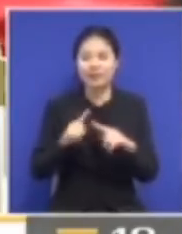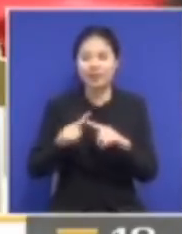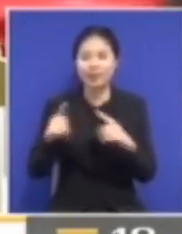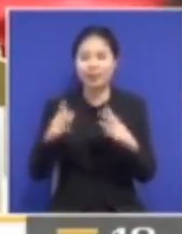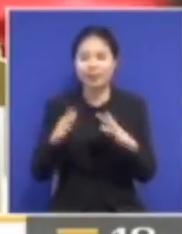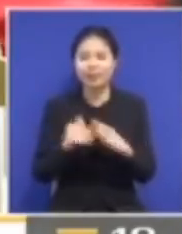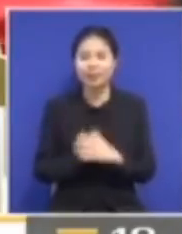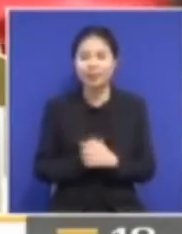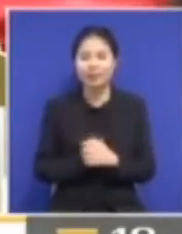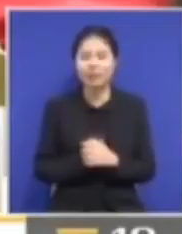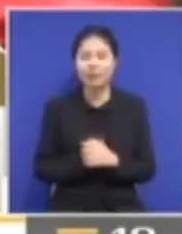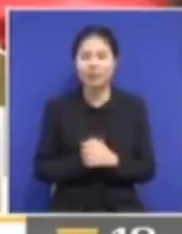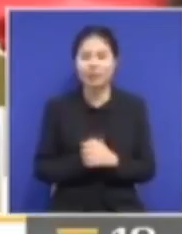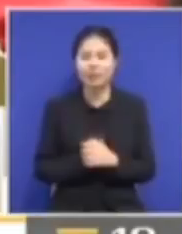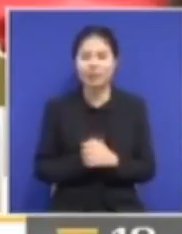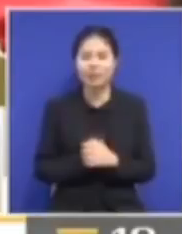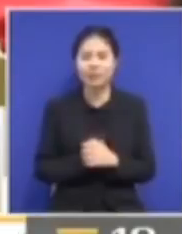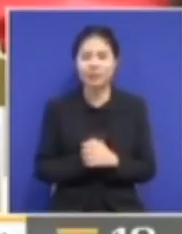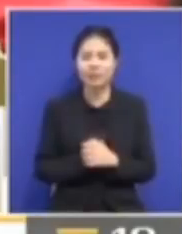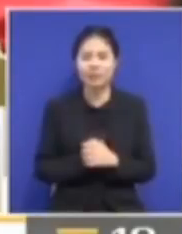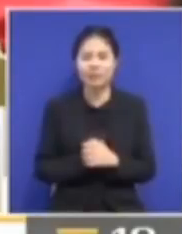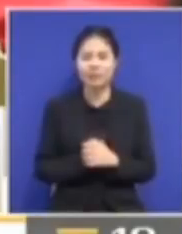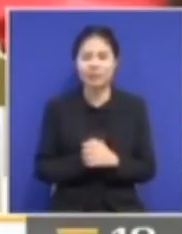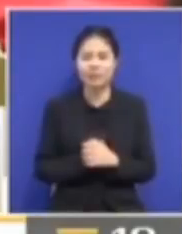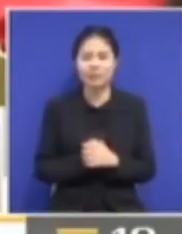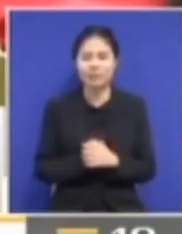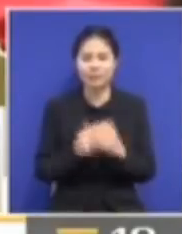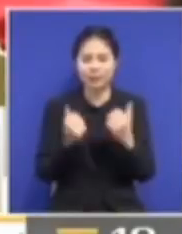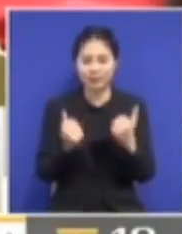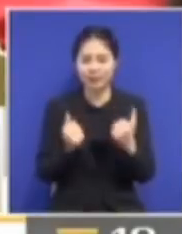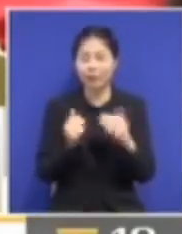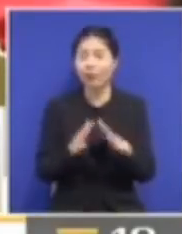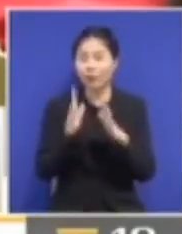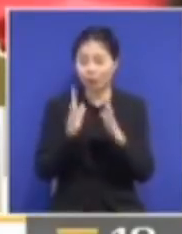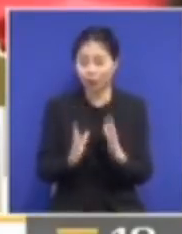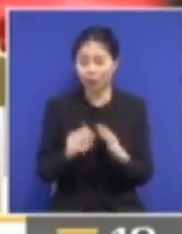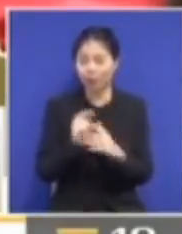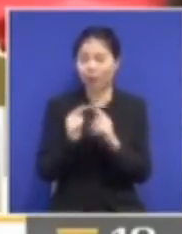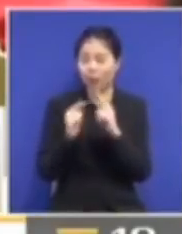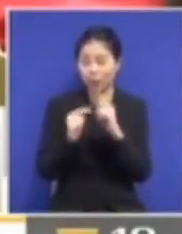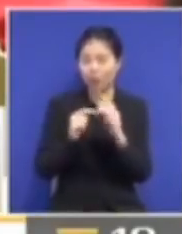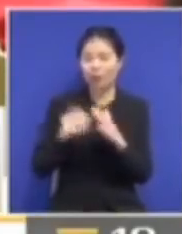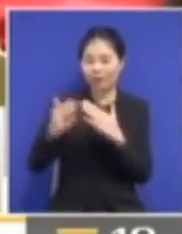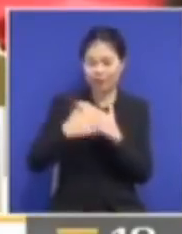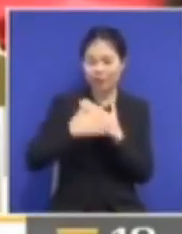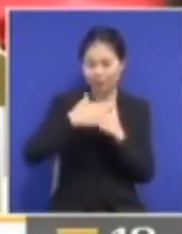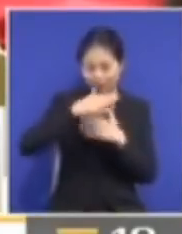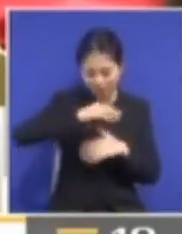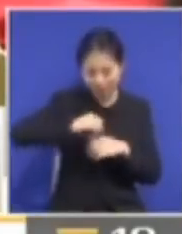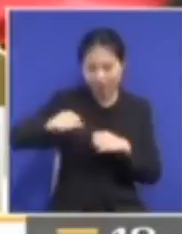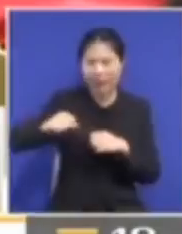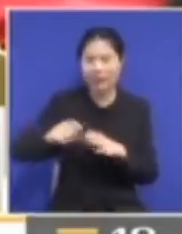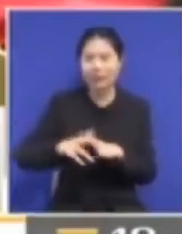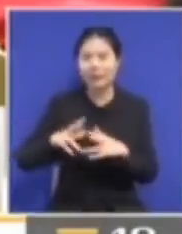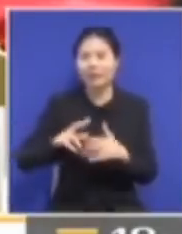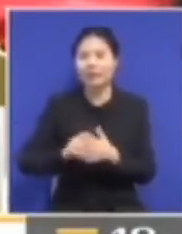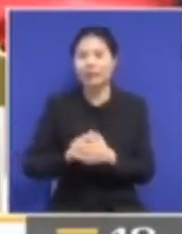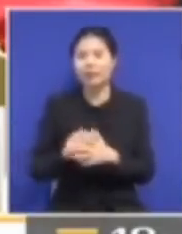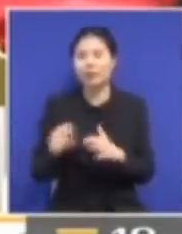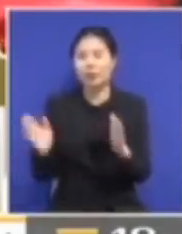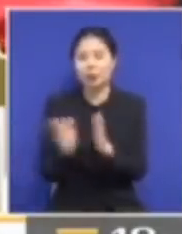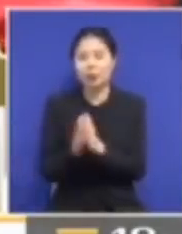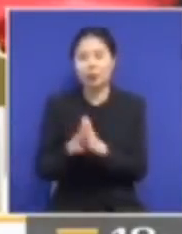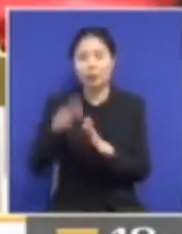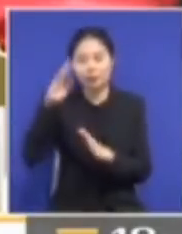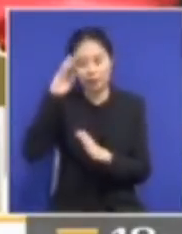ก็เป็นสมาชิกวุฒิสภาไปซะแล้วนะครับ สรุปเลยดีกว่าครับเพราะว่าท่านพูด